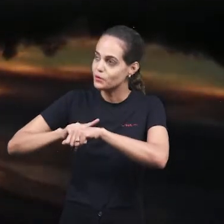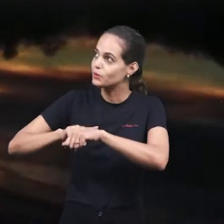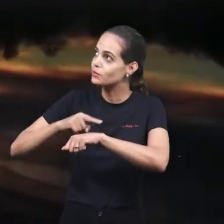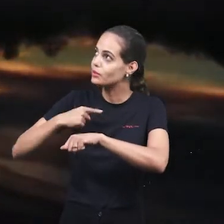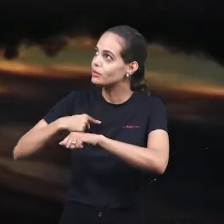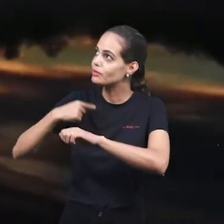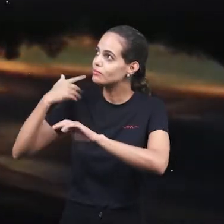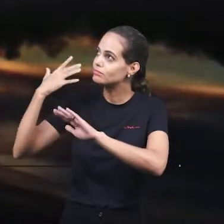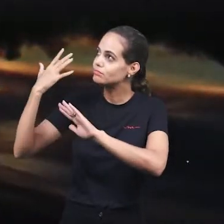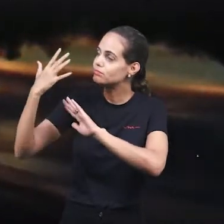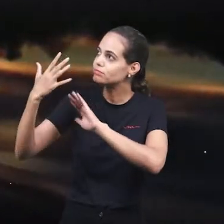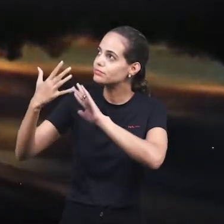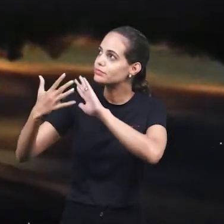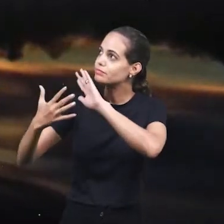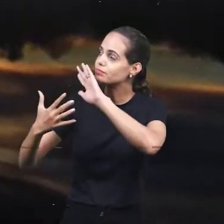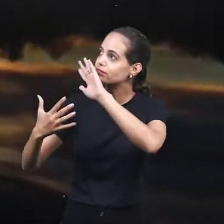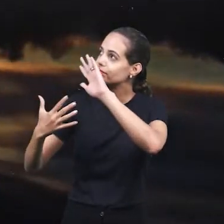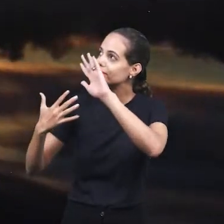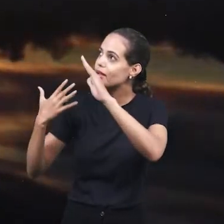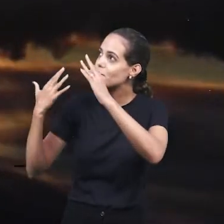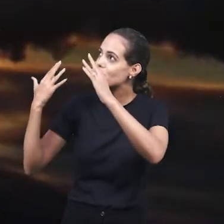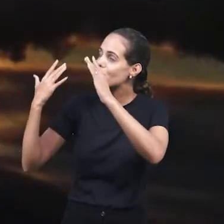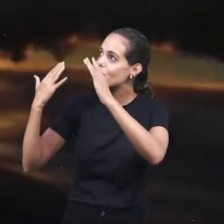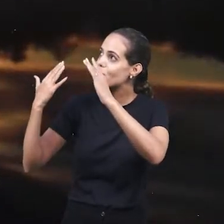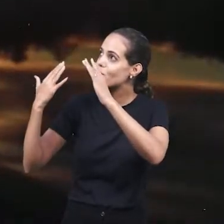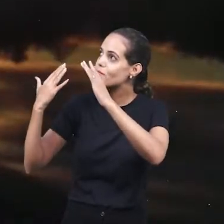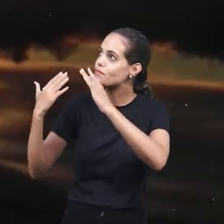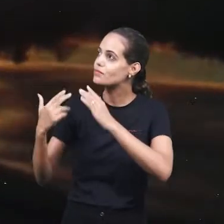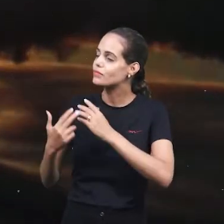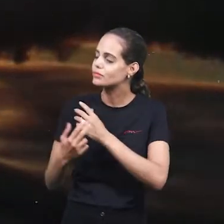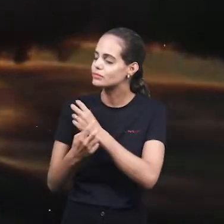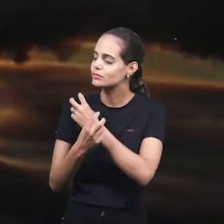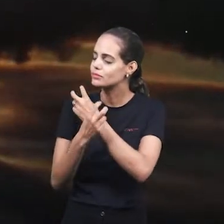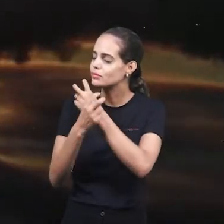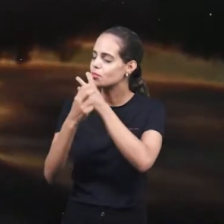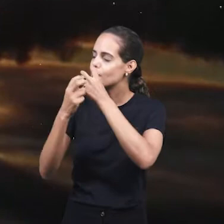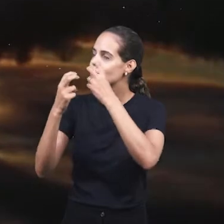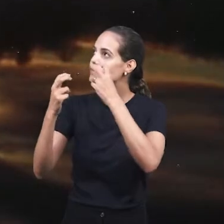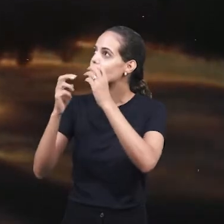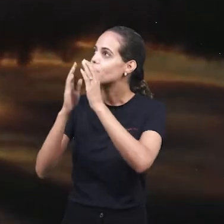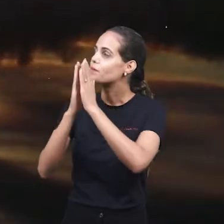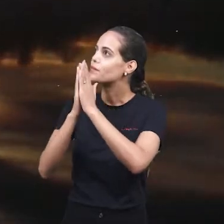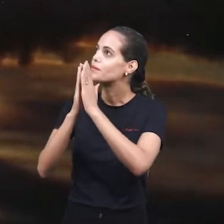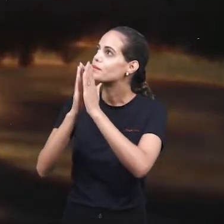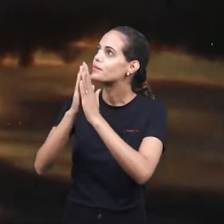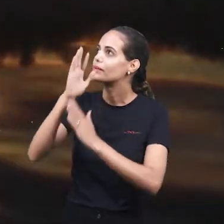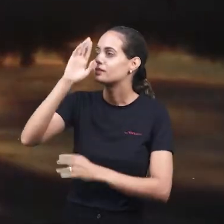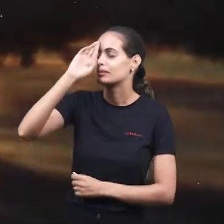Oh,